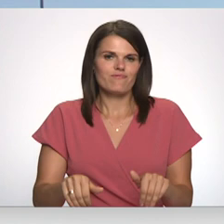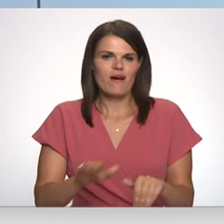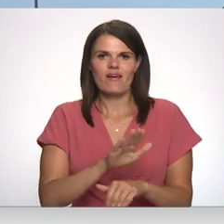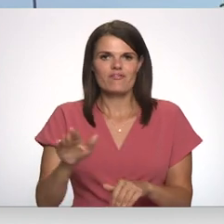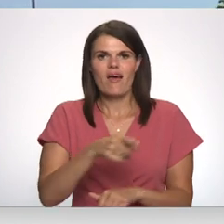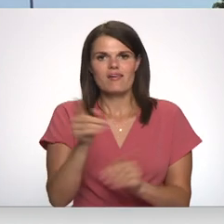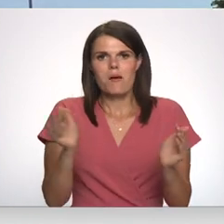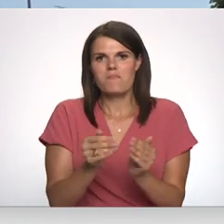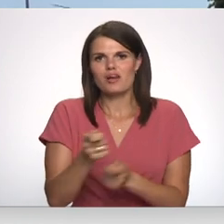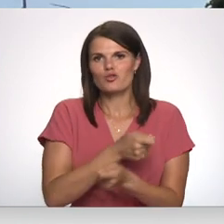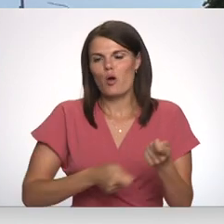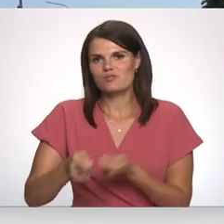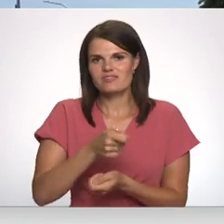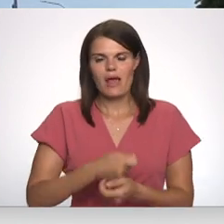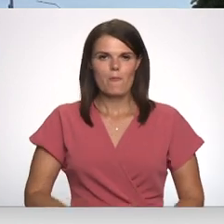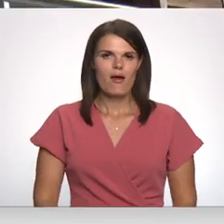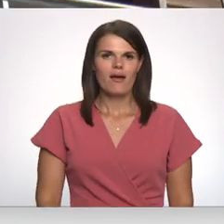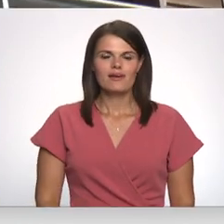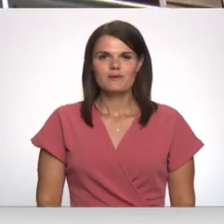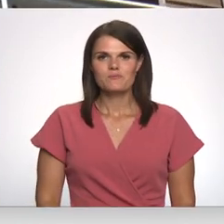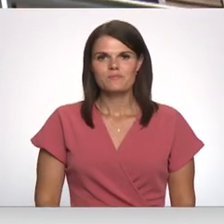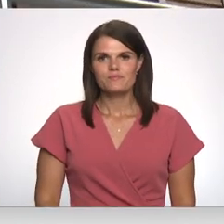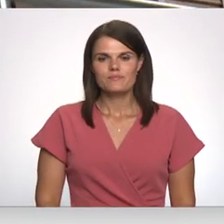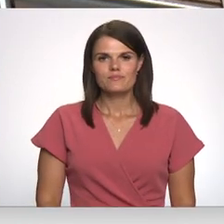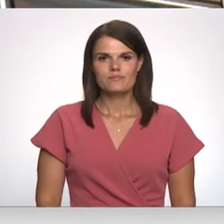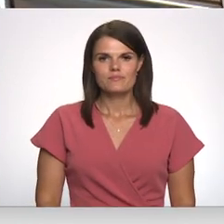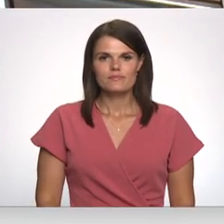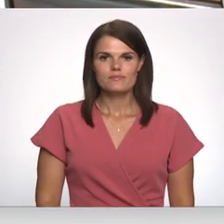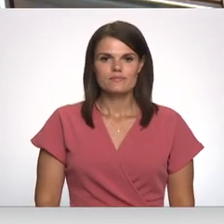nekā mazajiem uzņēmējiem. Sandra Leitāne, Andris Pāns, Vidzemes televīzija.